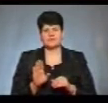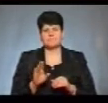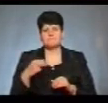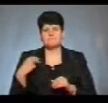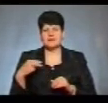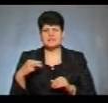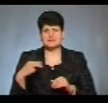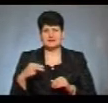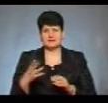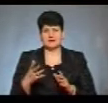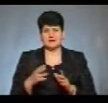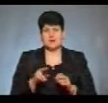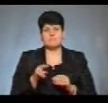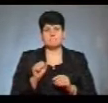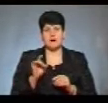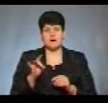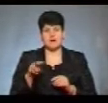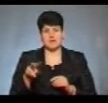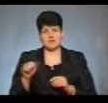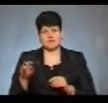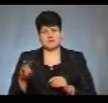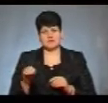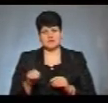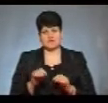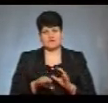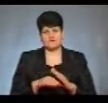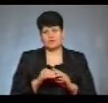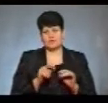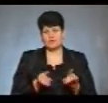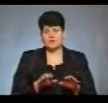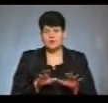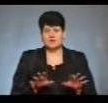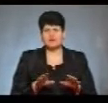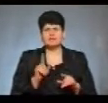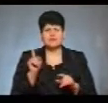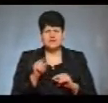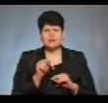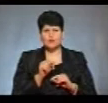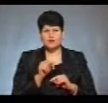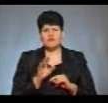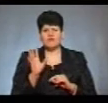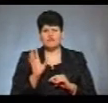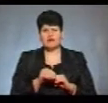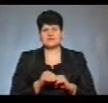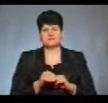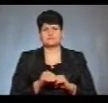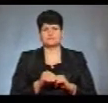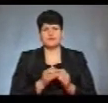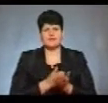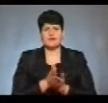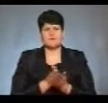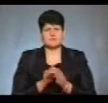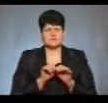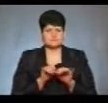не так на вибори президента, як на парламентські вибори. І тому в них весь спектр, як то кажуть, політичних, скажімо, напрямків.